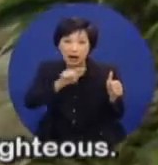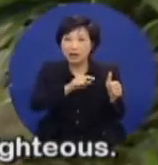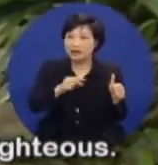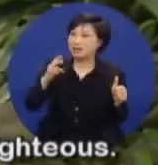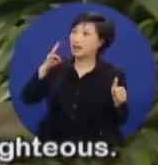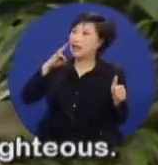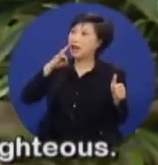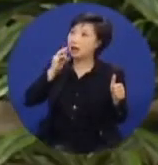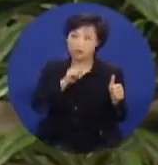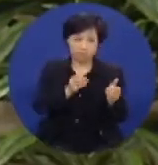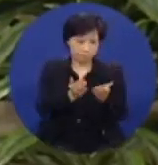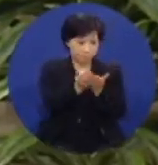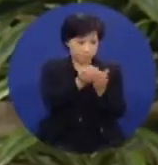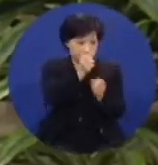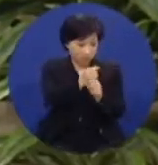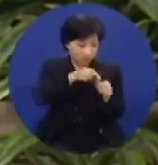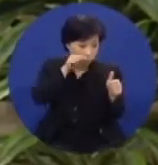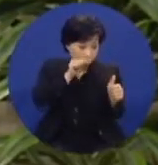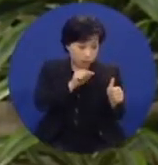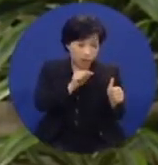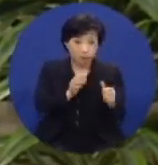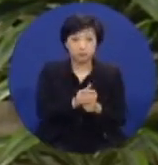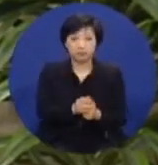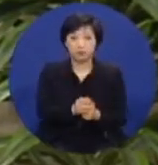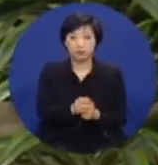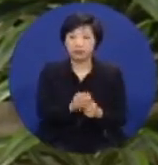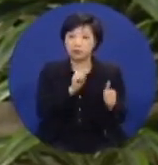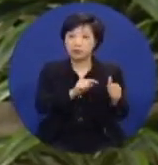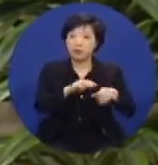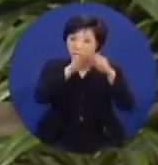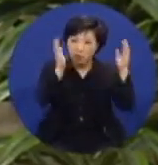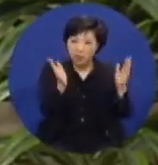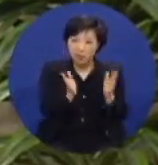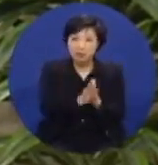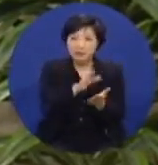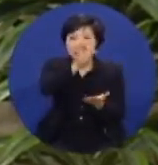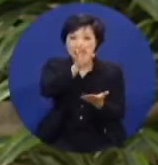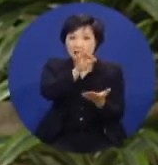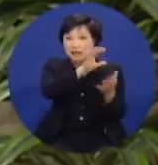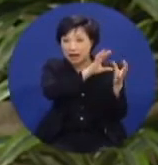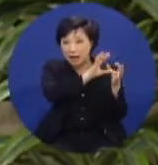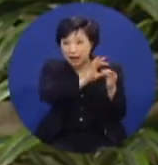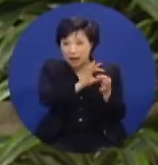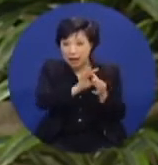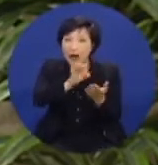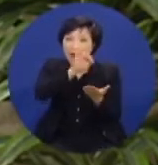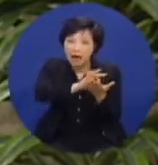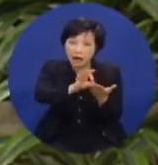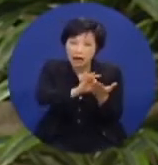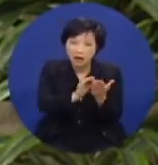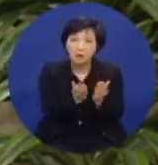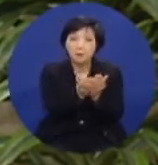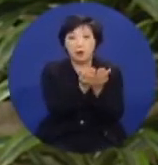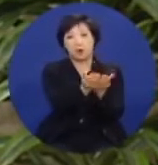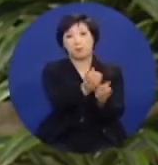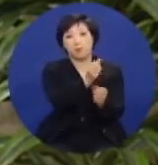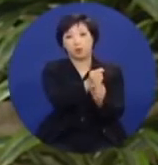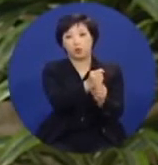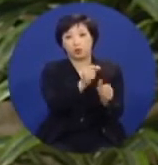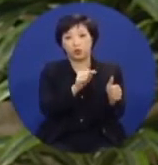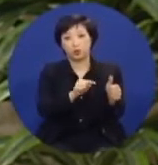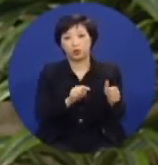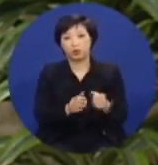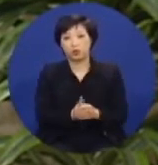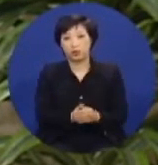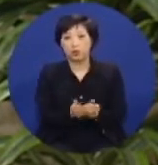줄을 치워라 차기 촌 재산을 8 카 계기로 팡 줄을 취해 요